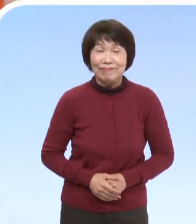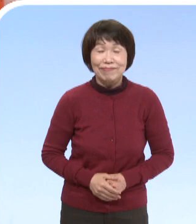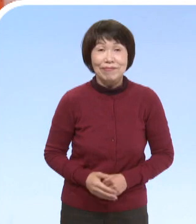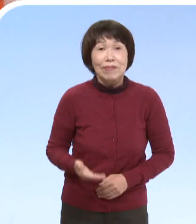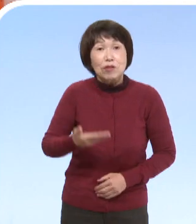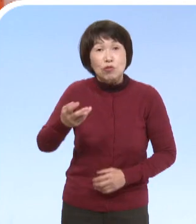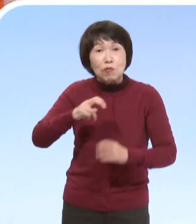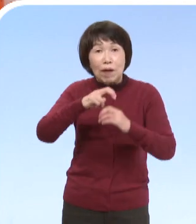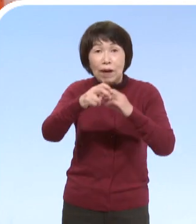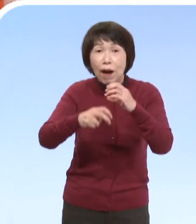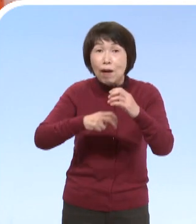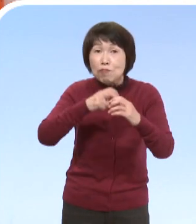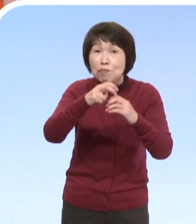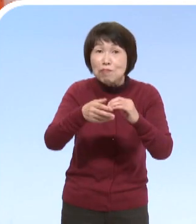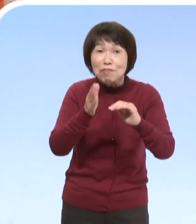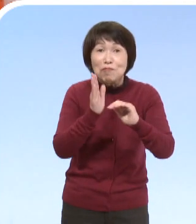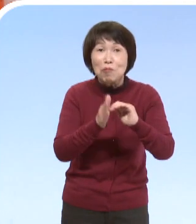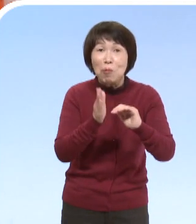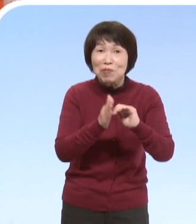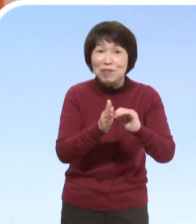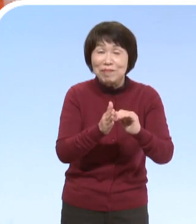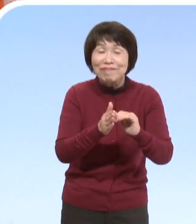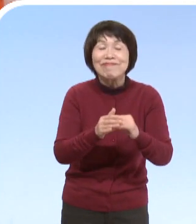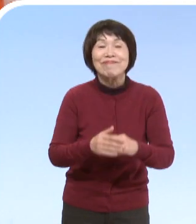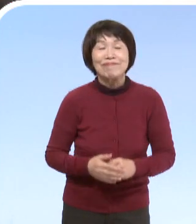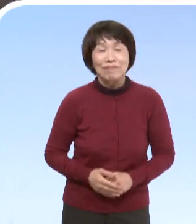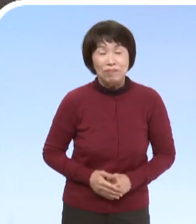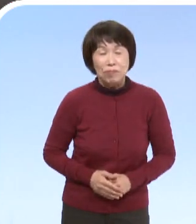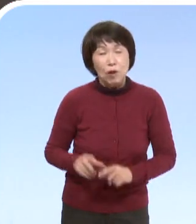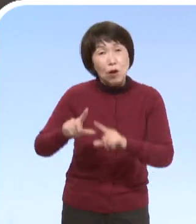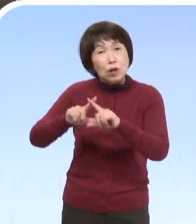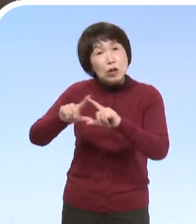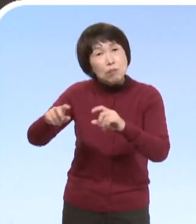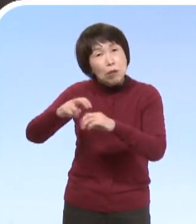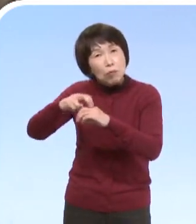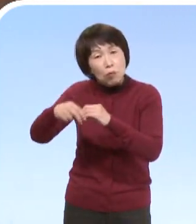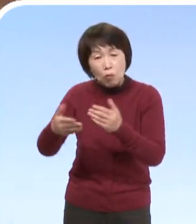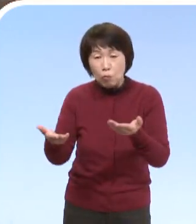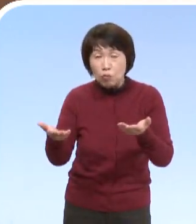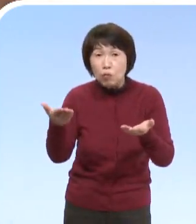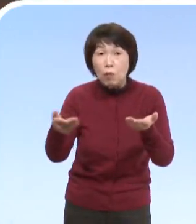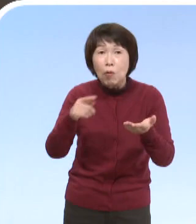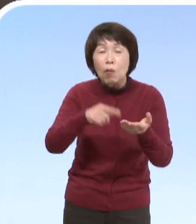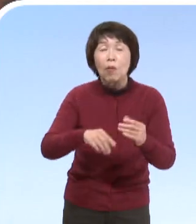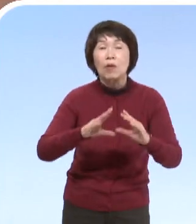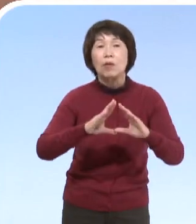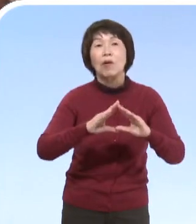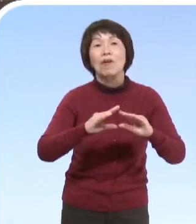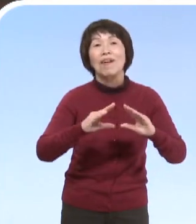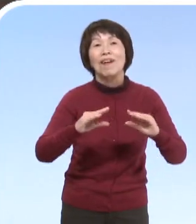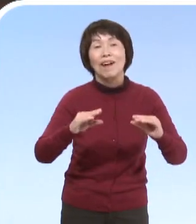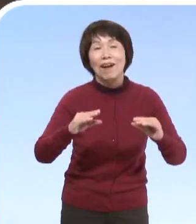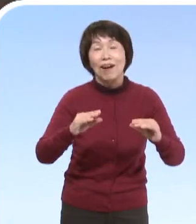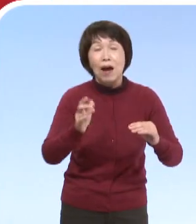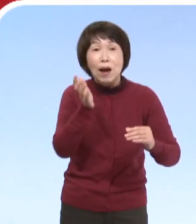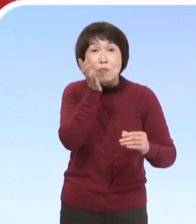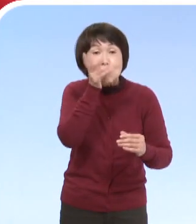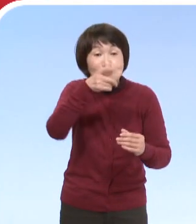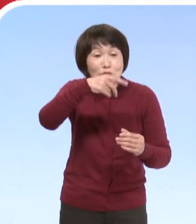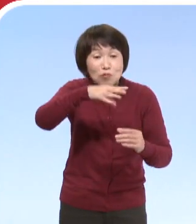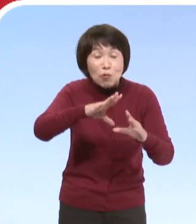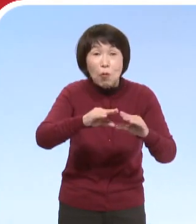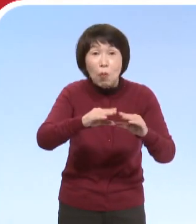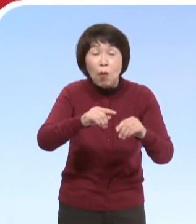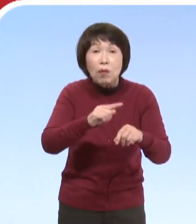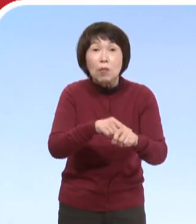続いてはかんぴょうを使ったお料理。一般的なかんぴょうに比べて柔らかく、水で